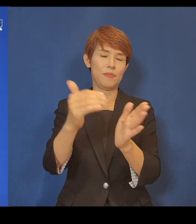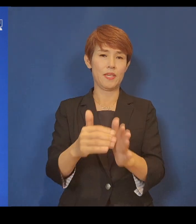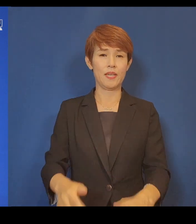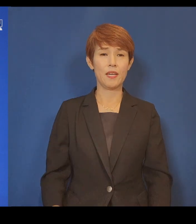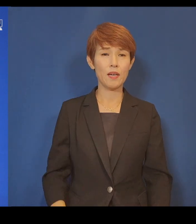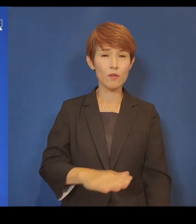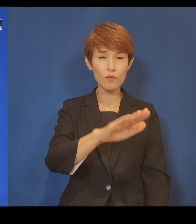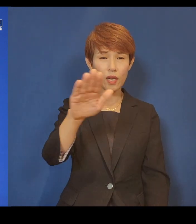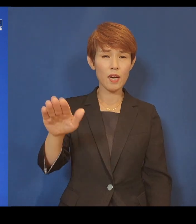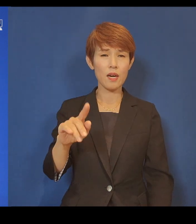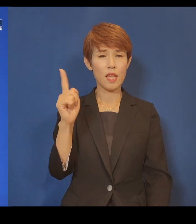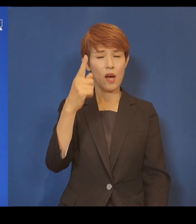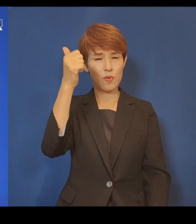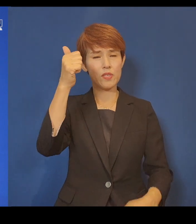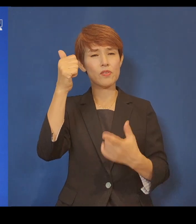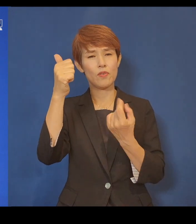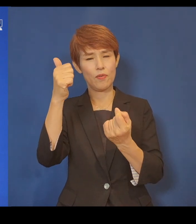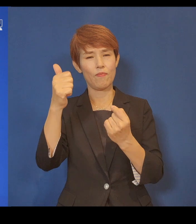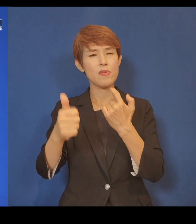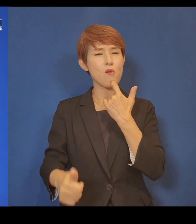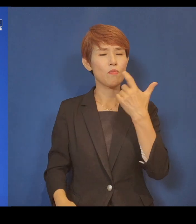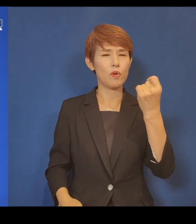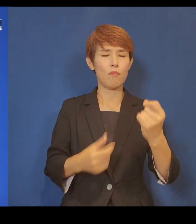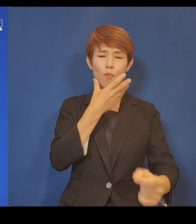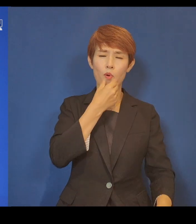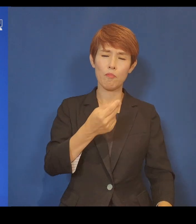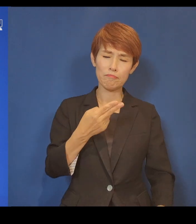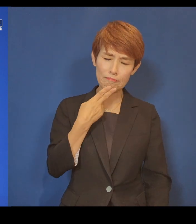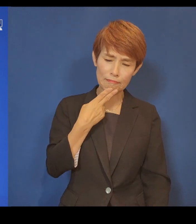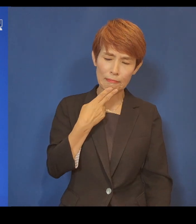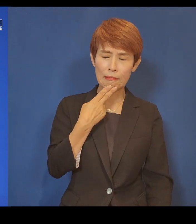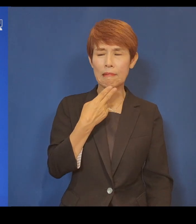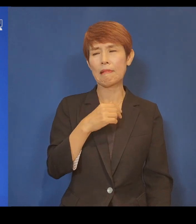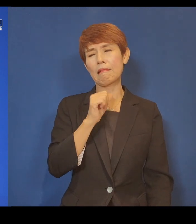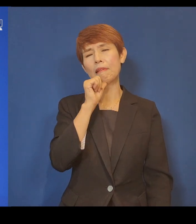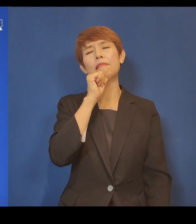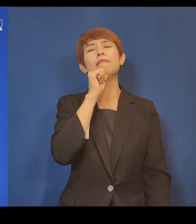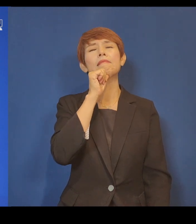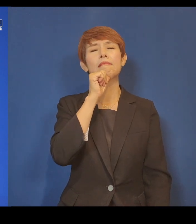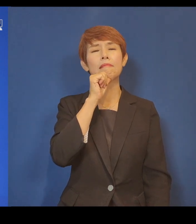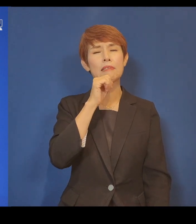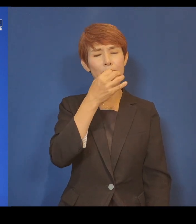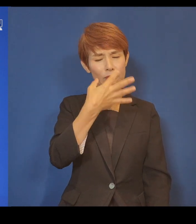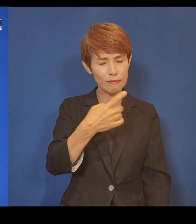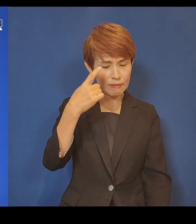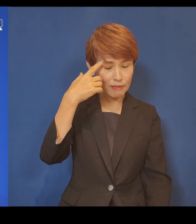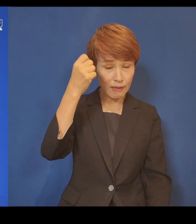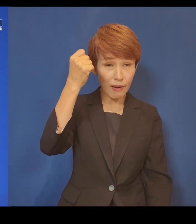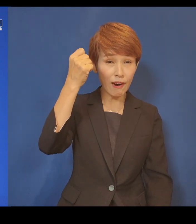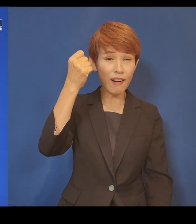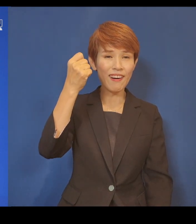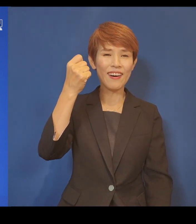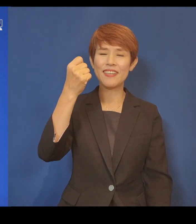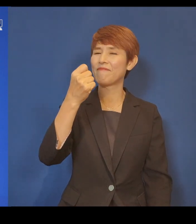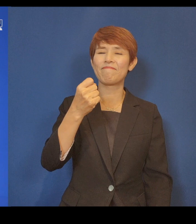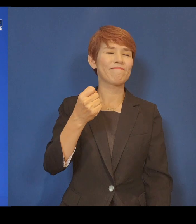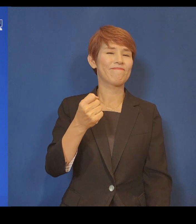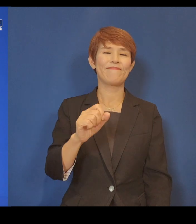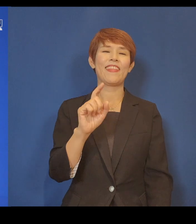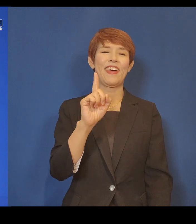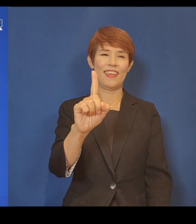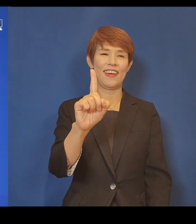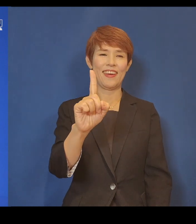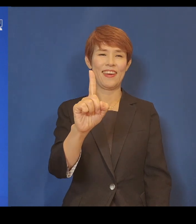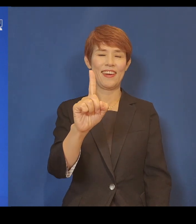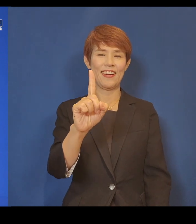우리가 때로 다윗 같고 야곱 같이 박복한 것 같고 너무 가난한 것 같아도 한 가지를